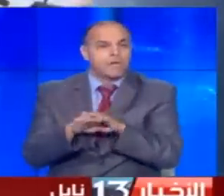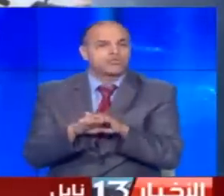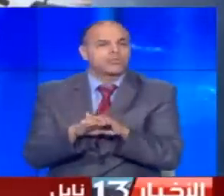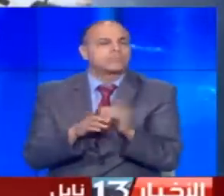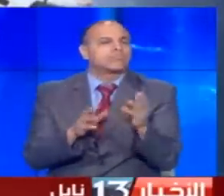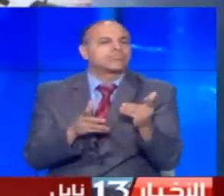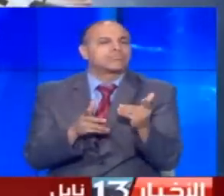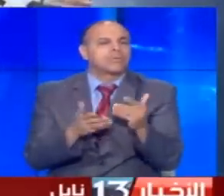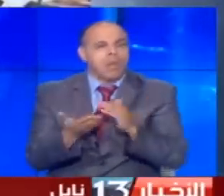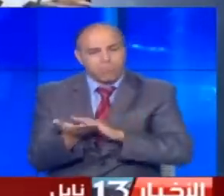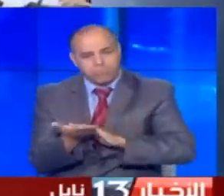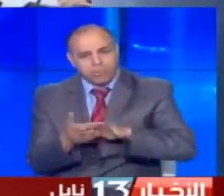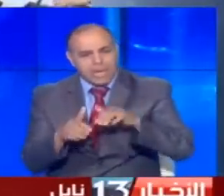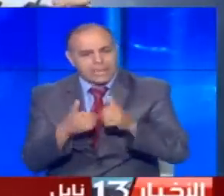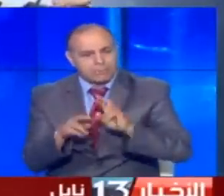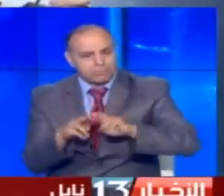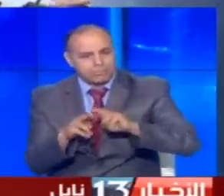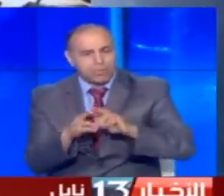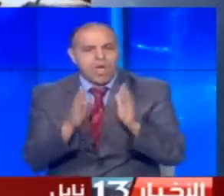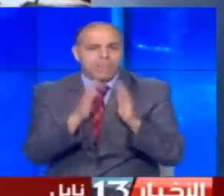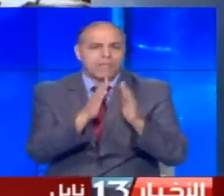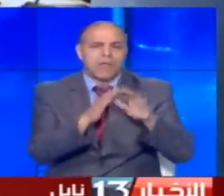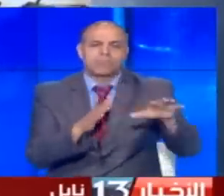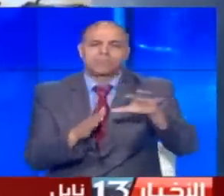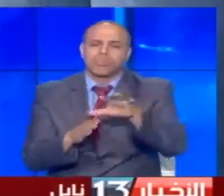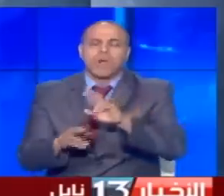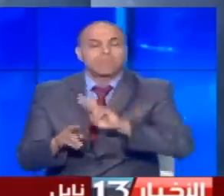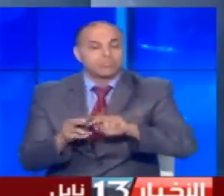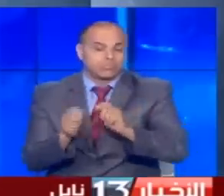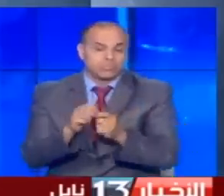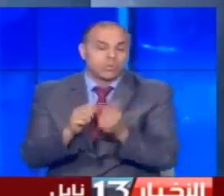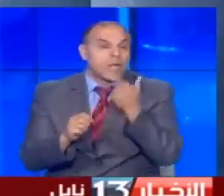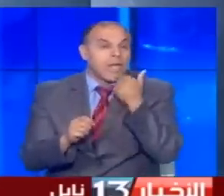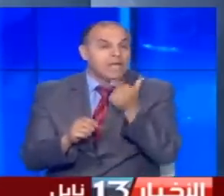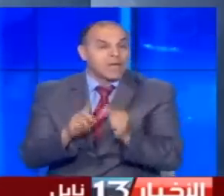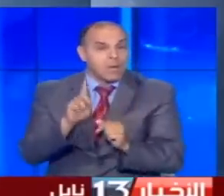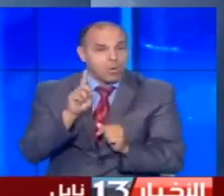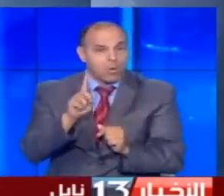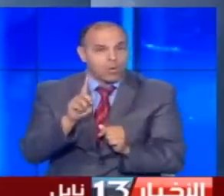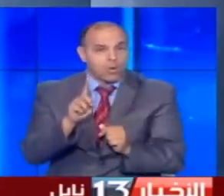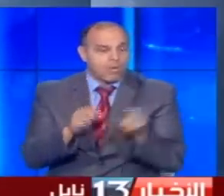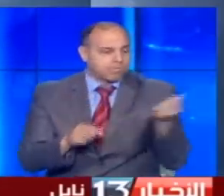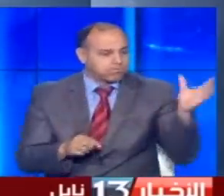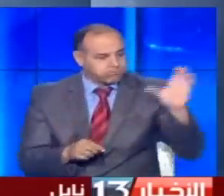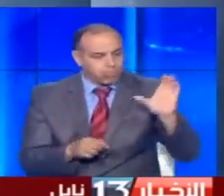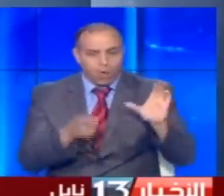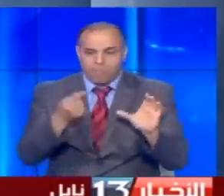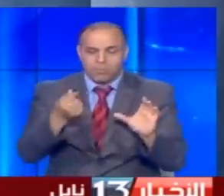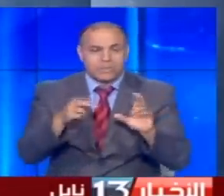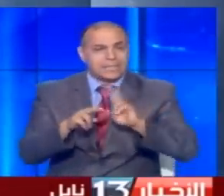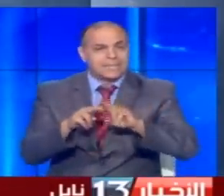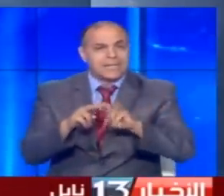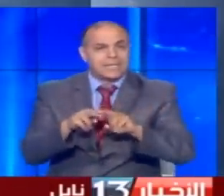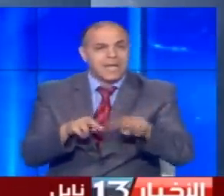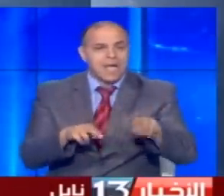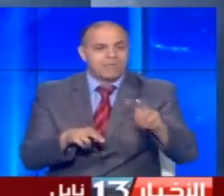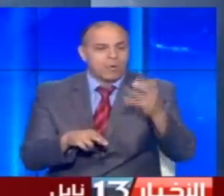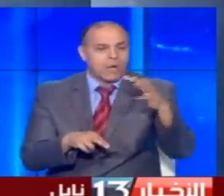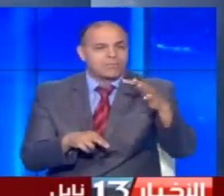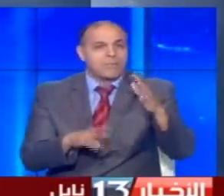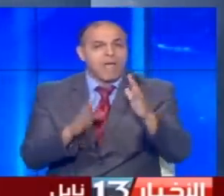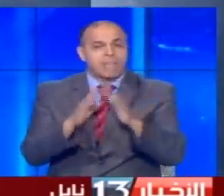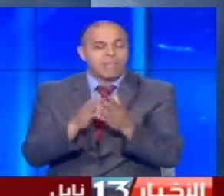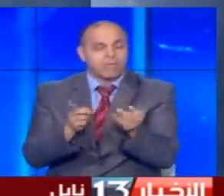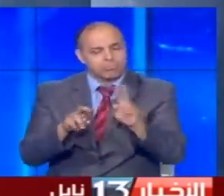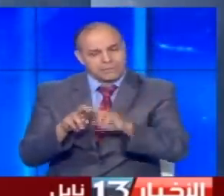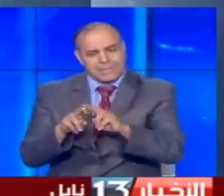بالبنيه التحتيه والمساكن والاحياء الشعبيه من ذلك بالخصوص صرف الاعتمادات اللازمه لتحسين الفين وخمسمائه مسكنا